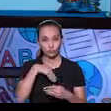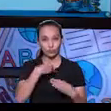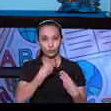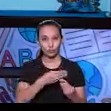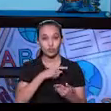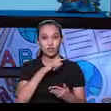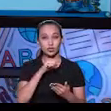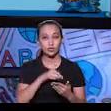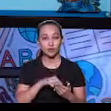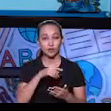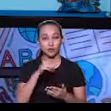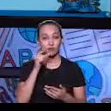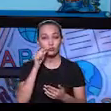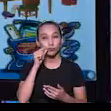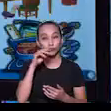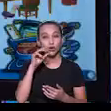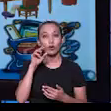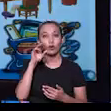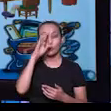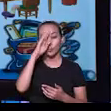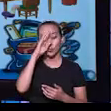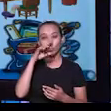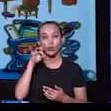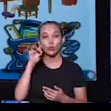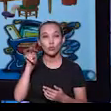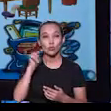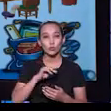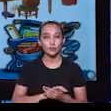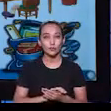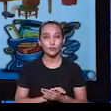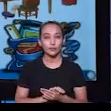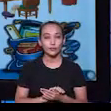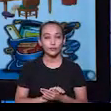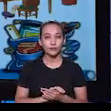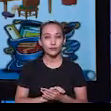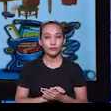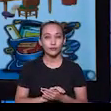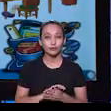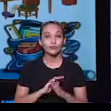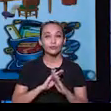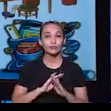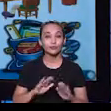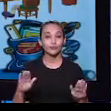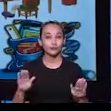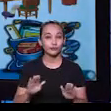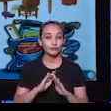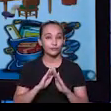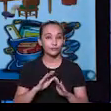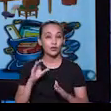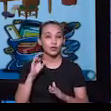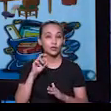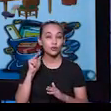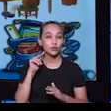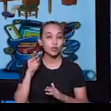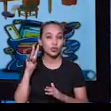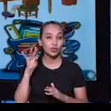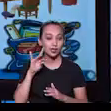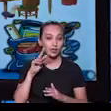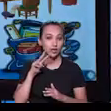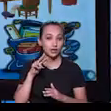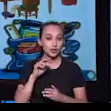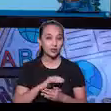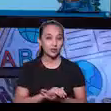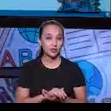в мужском роде. Юнус сочинил музыку. Сочинил,